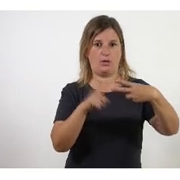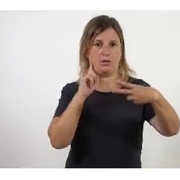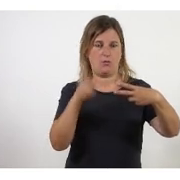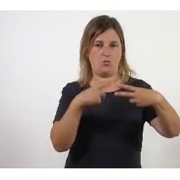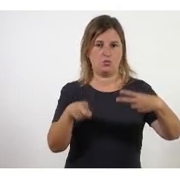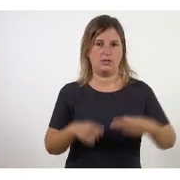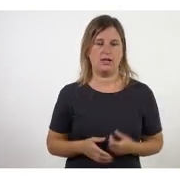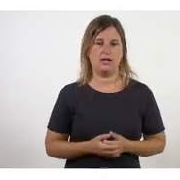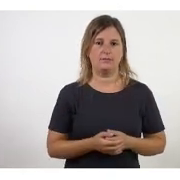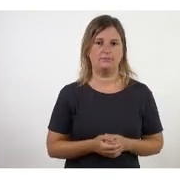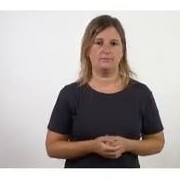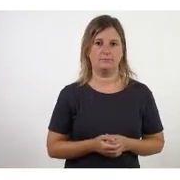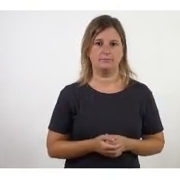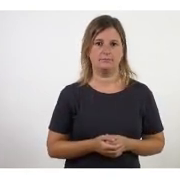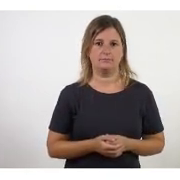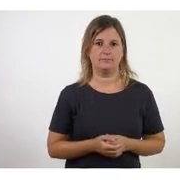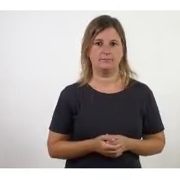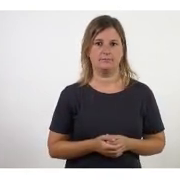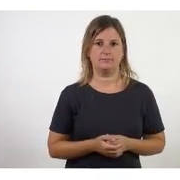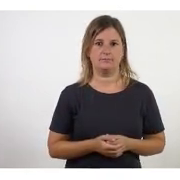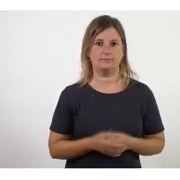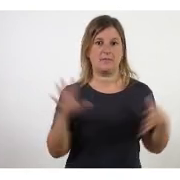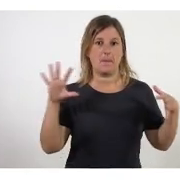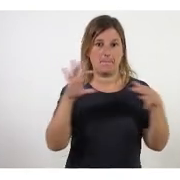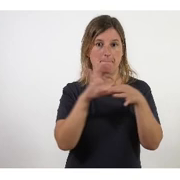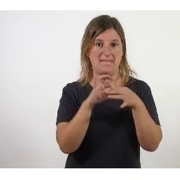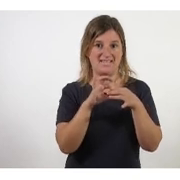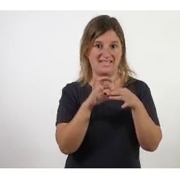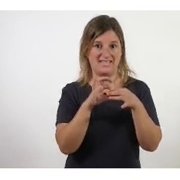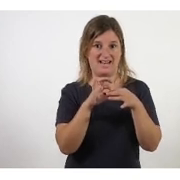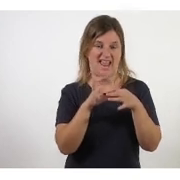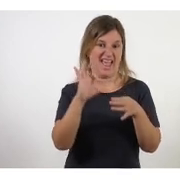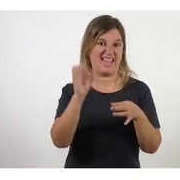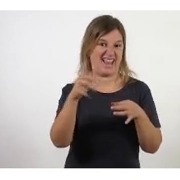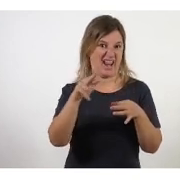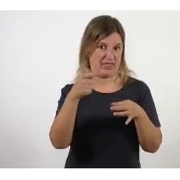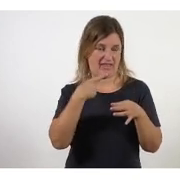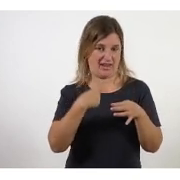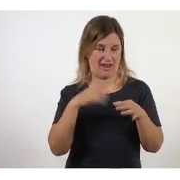música. La mescla, Sandra, la mescla,